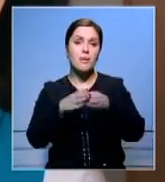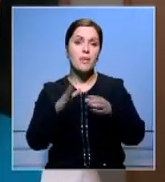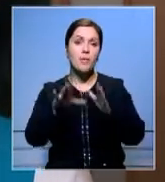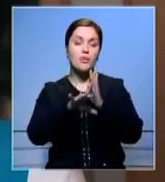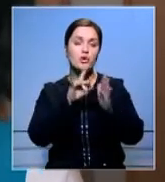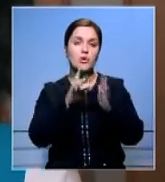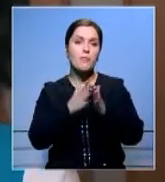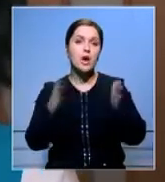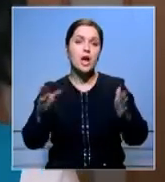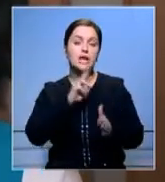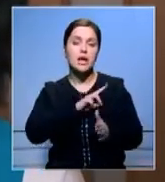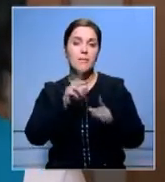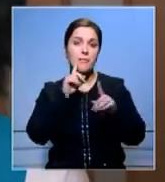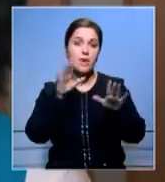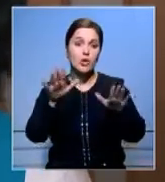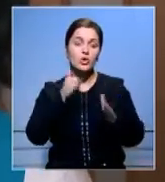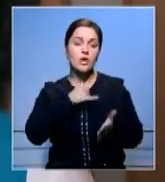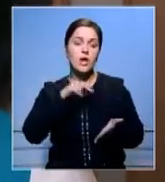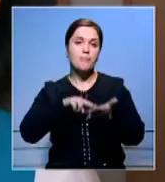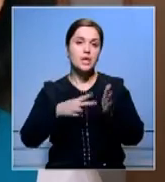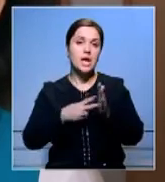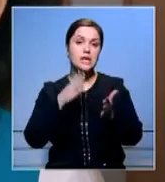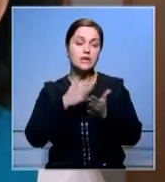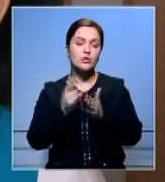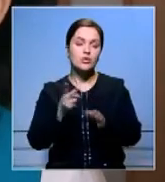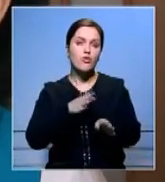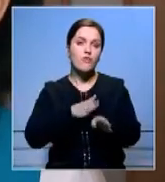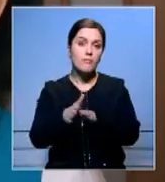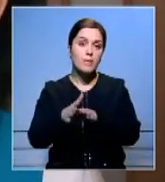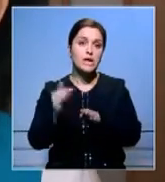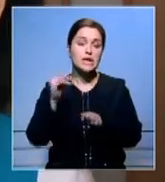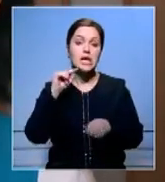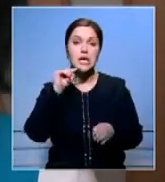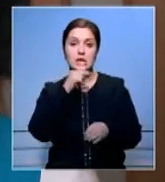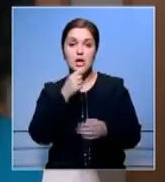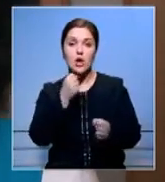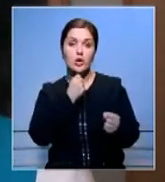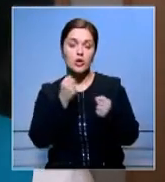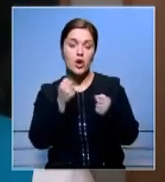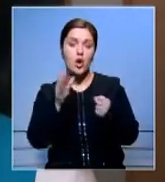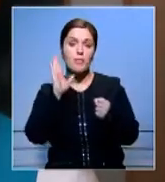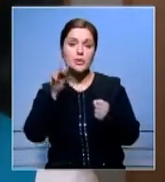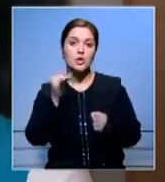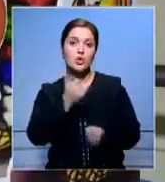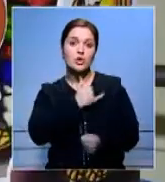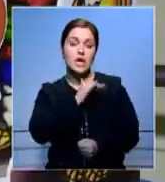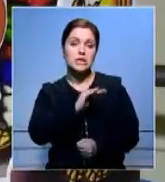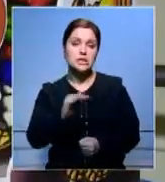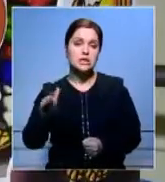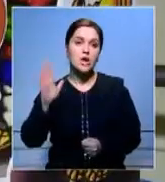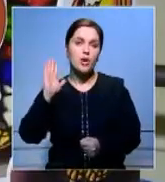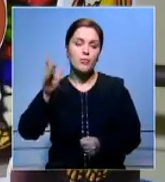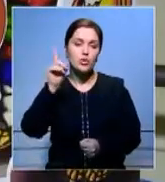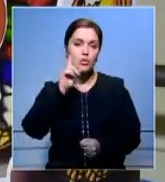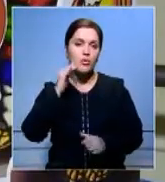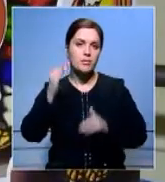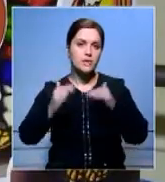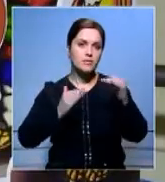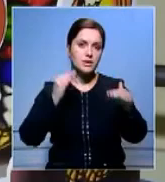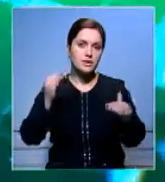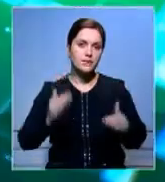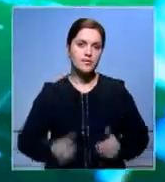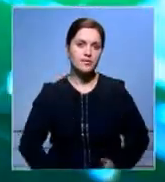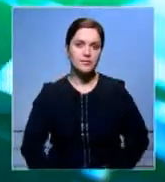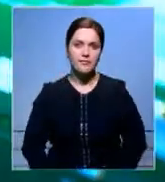большая работа. У нас есть план нации, надо его осуществлять. Тогда экономика окрепнет, и у наших детей будут хорошие перспективы.